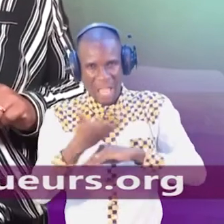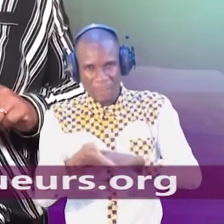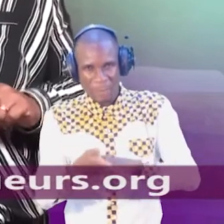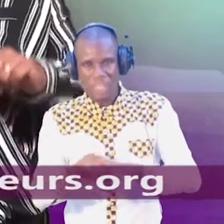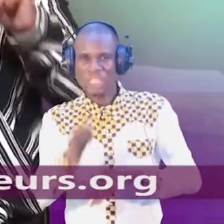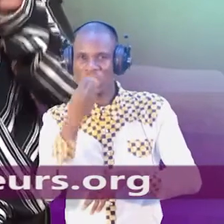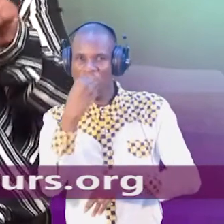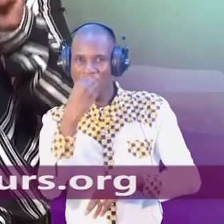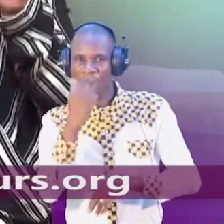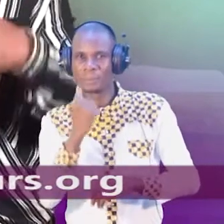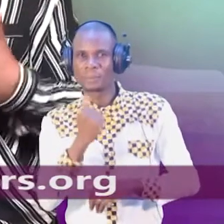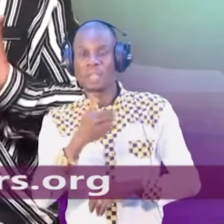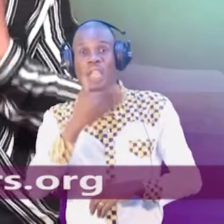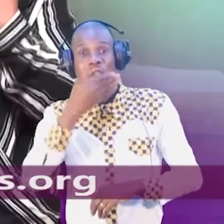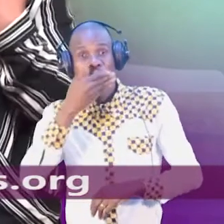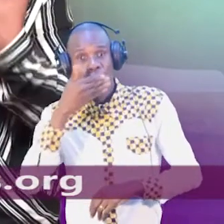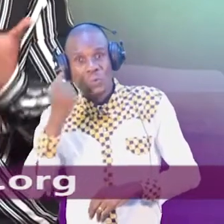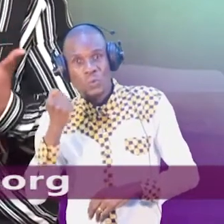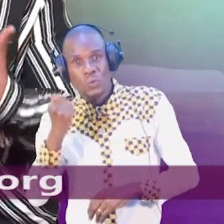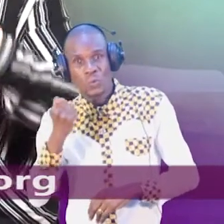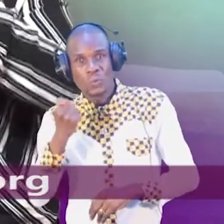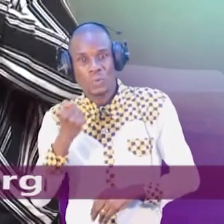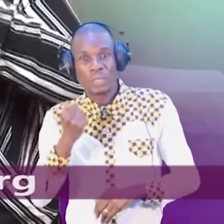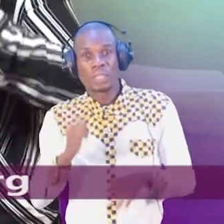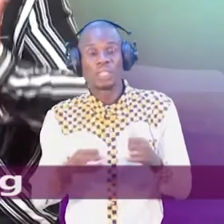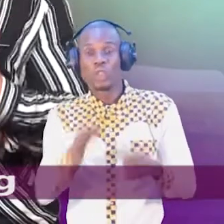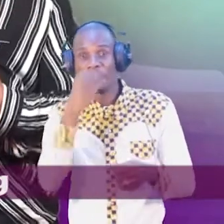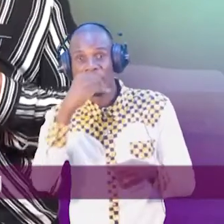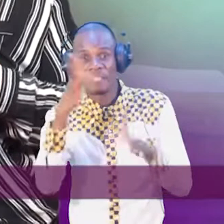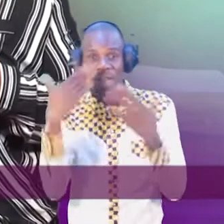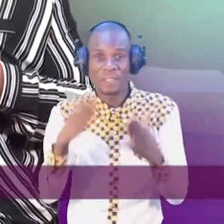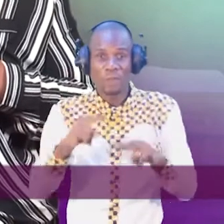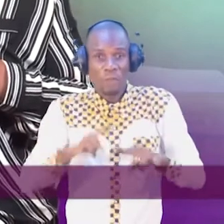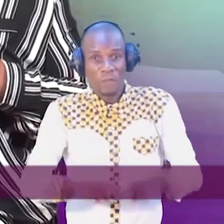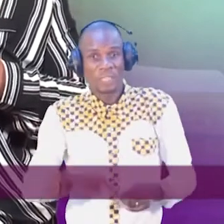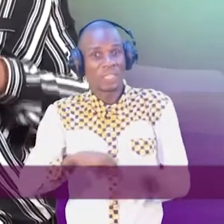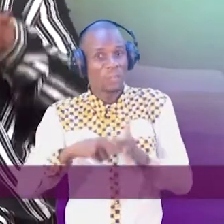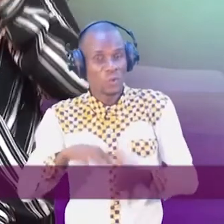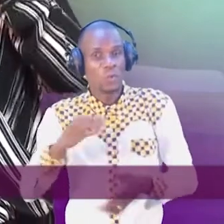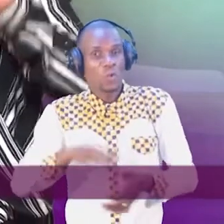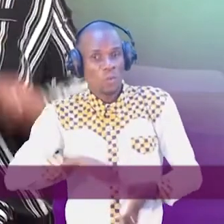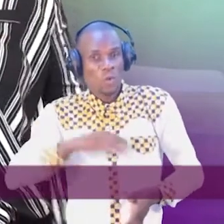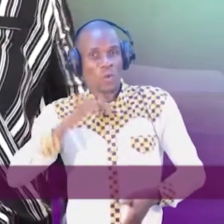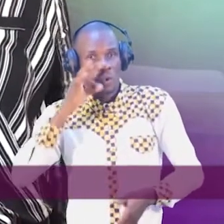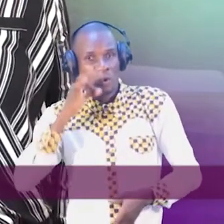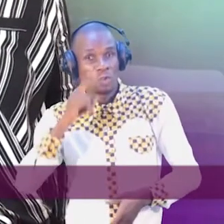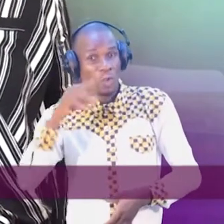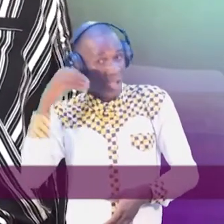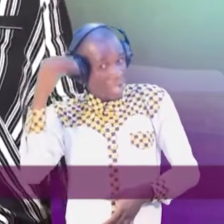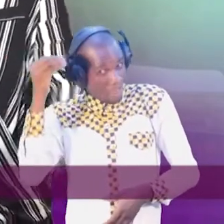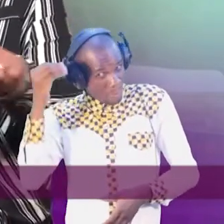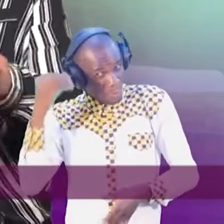nkona mpe yango ekoyeba na kosunga yo penza kozwa bokasi na nzoto mpe kosunga yo